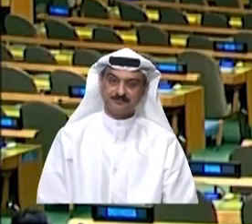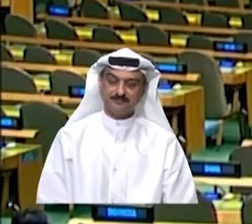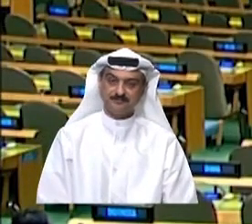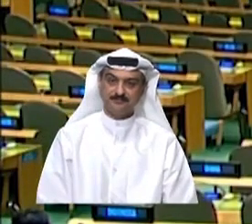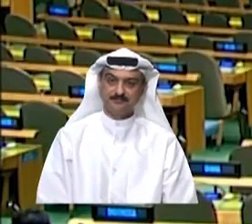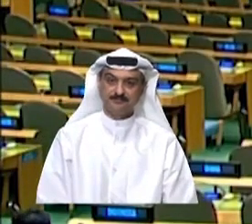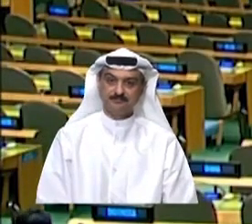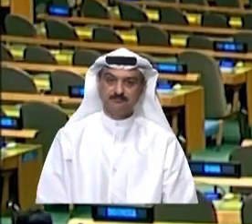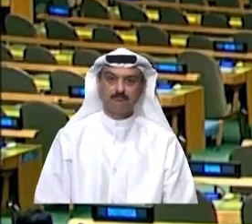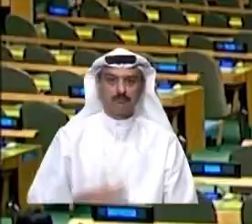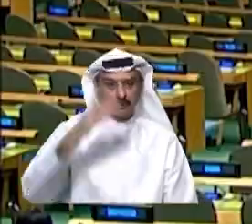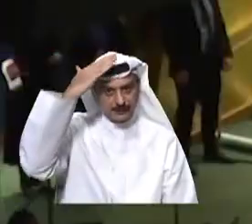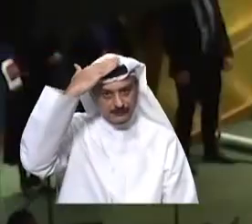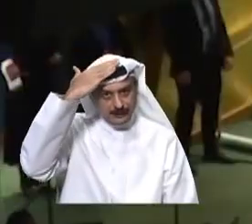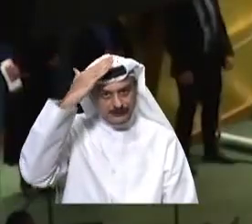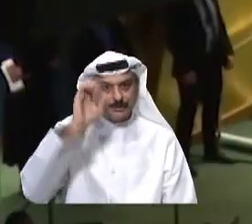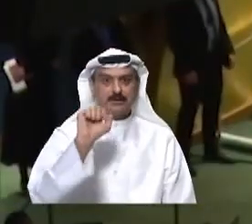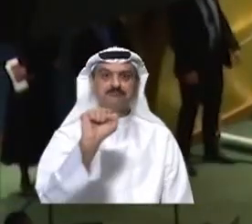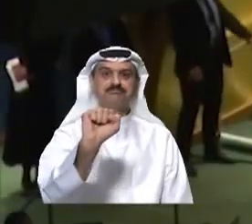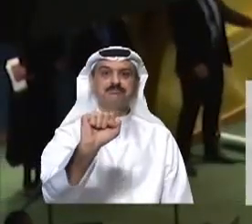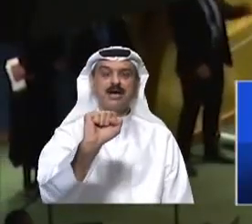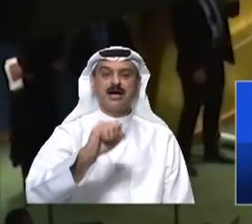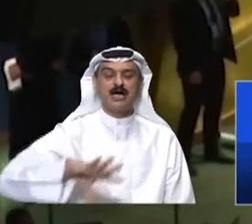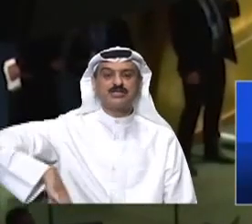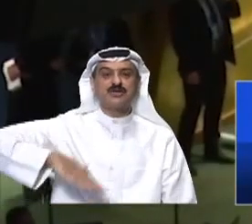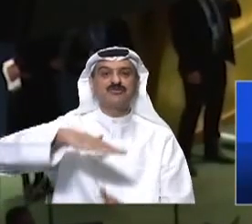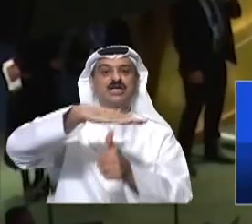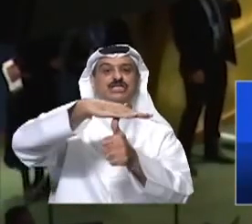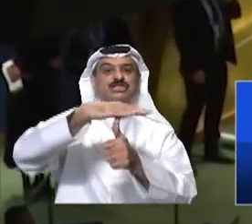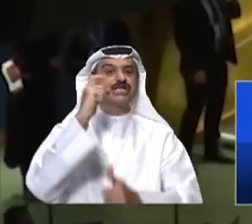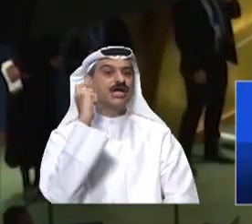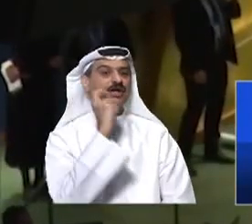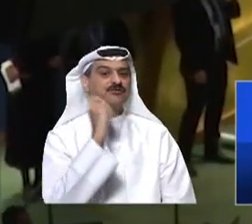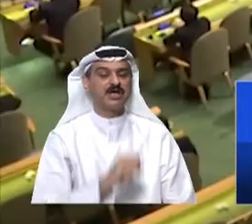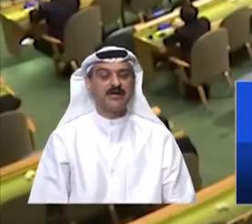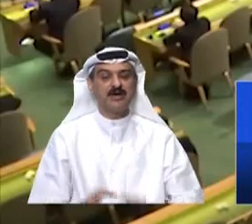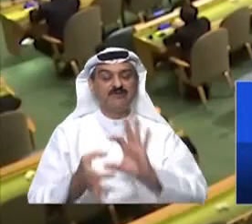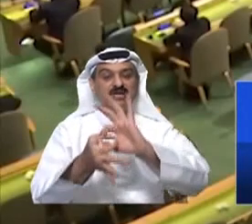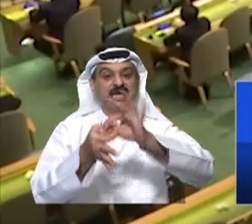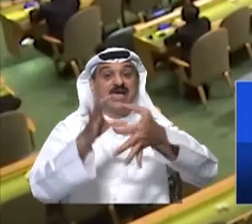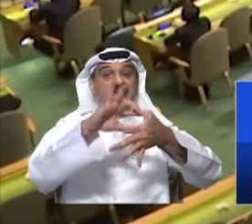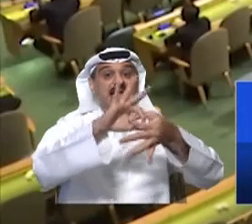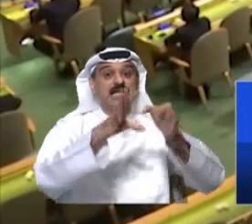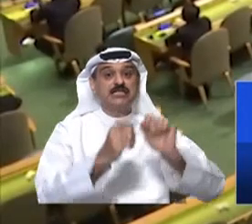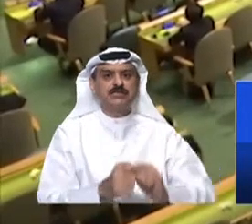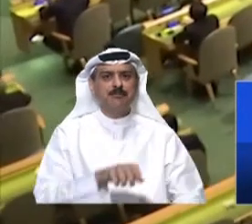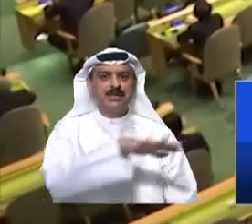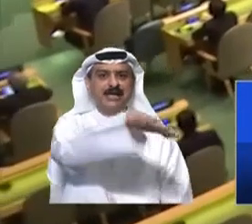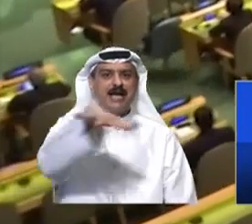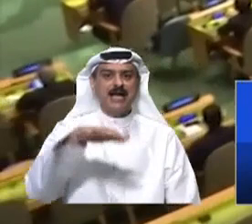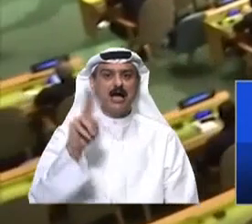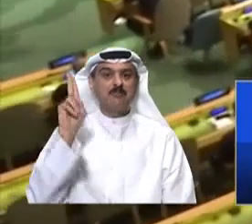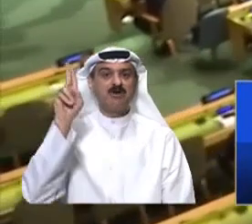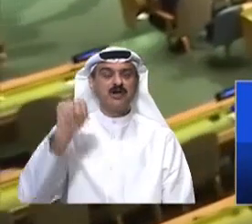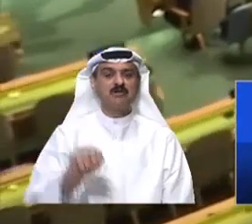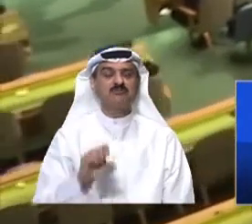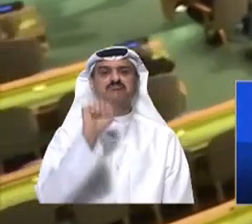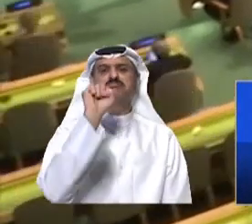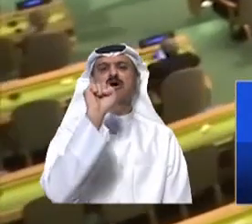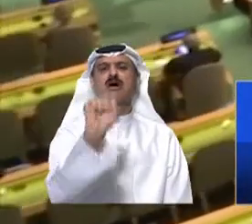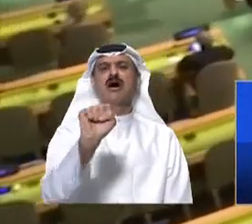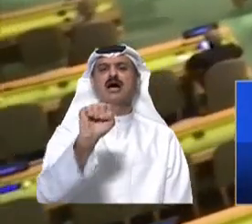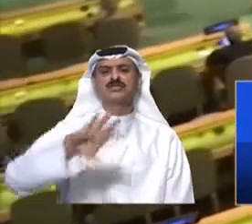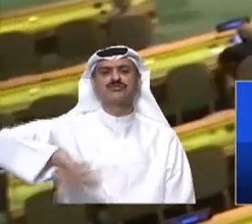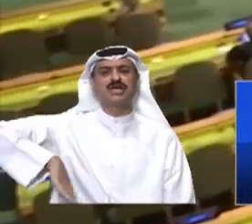تقديرا لمكانته الدولية، عقدت الجمعية العامة للأمم المتحدة جلسة تأبين خاصة للتذكير